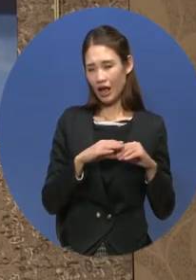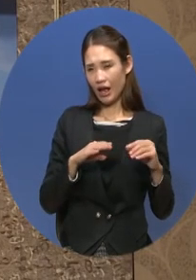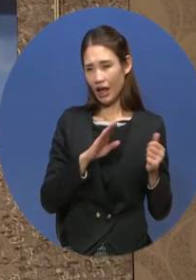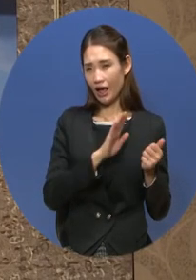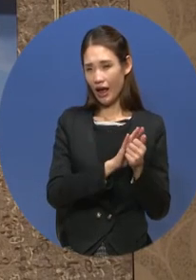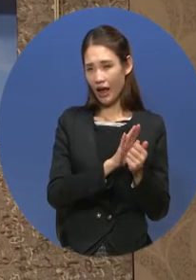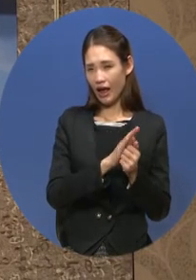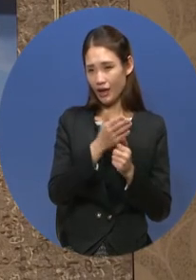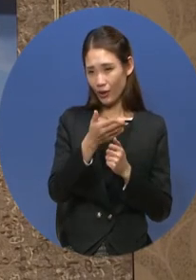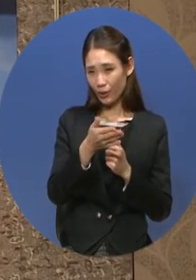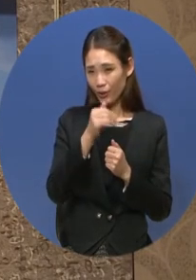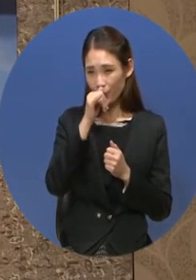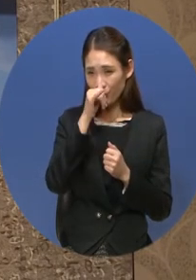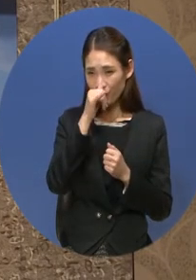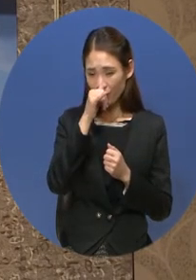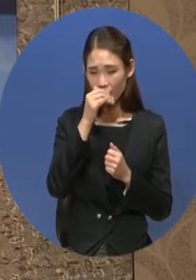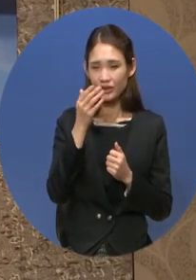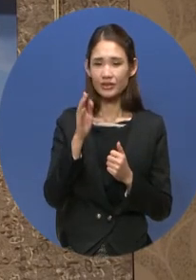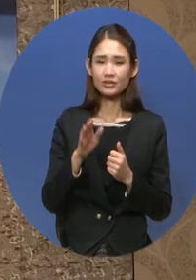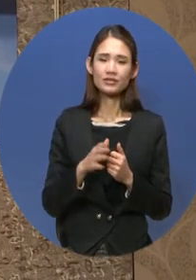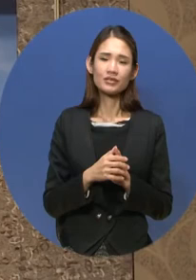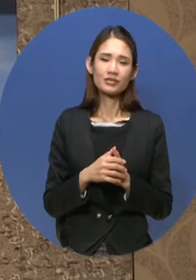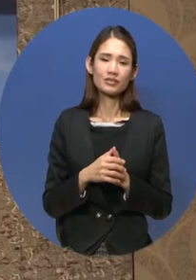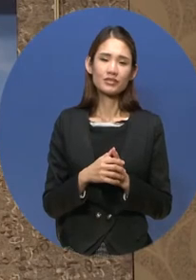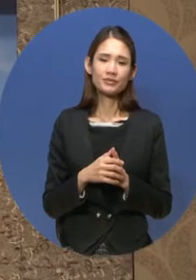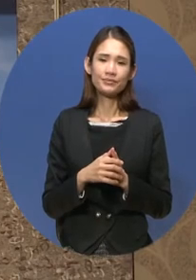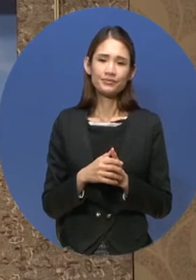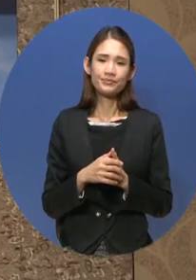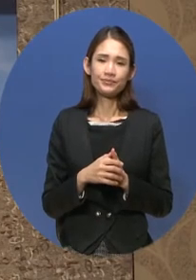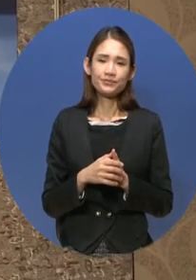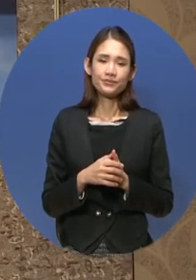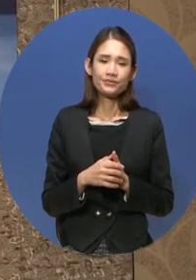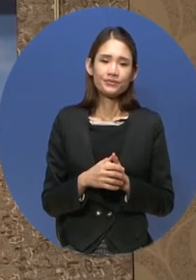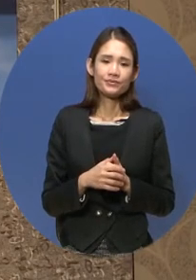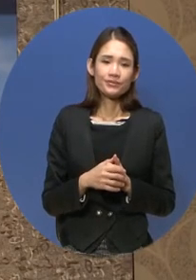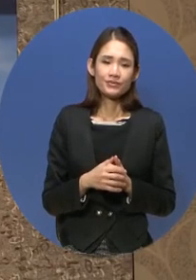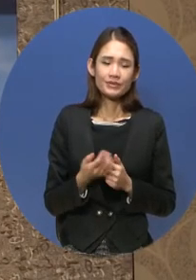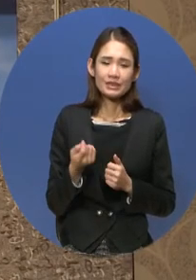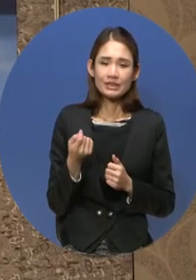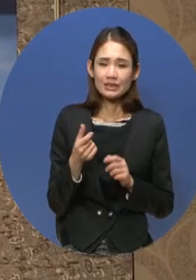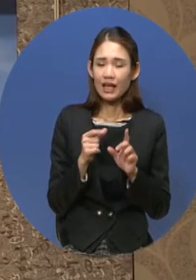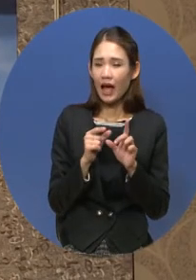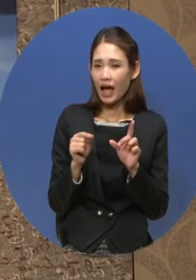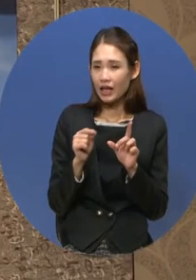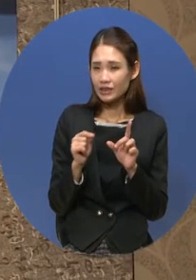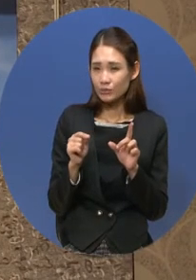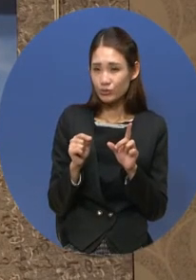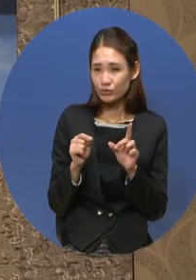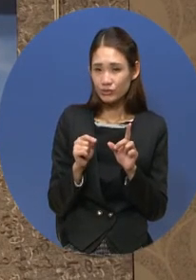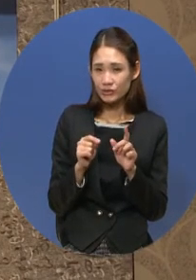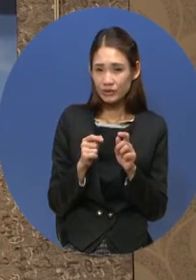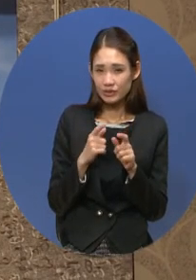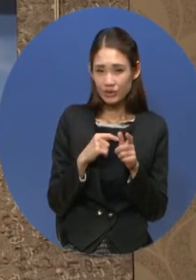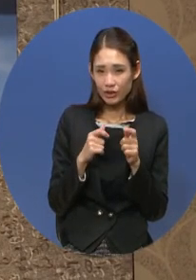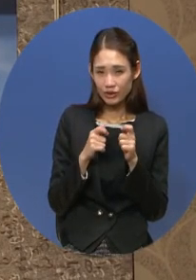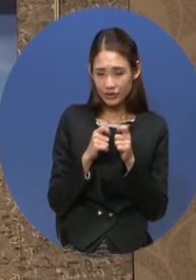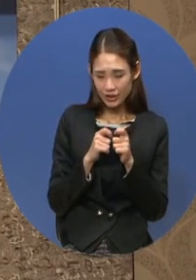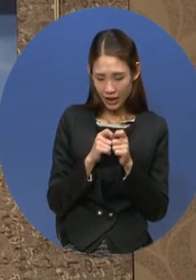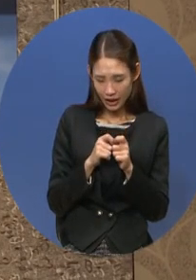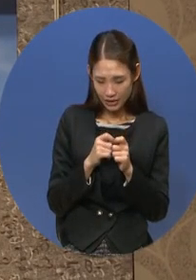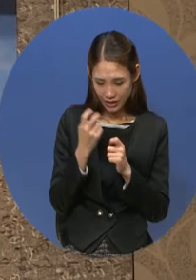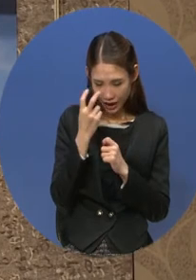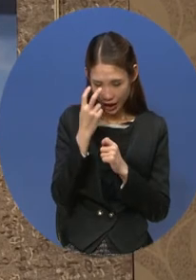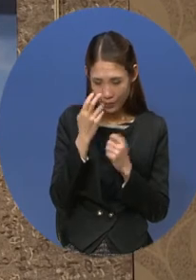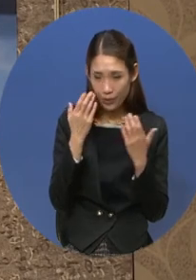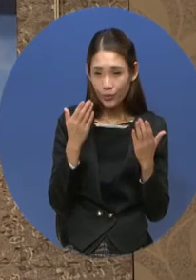큰 것을 해결해 주는 것도 힘이 있지만 네. 좋지만. 작은 부분을 네. 자세히